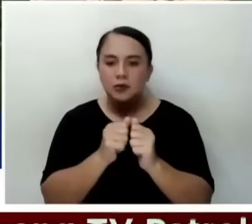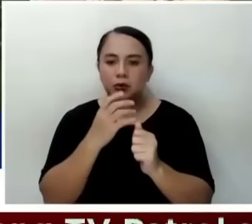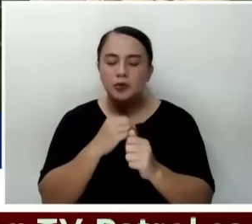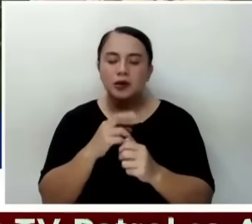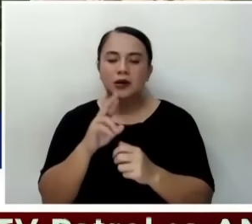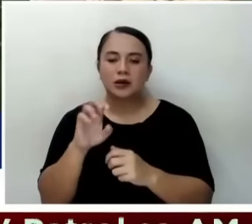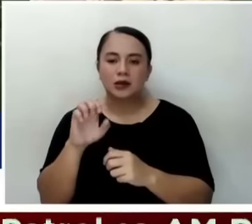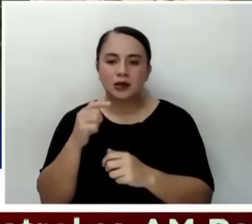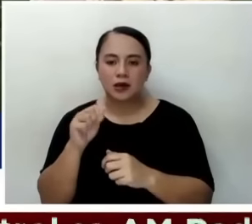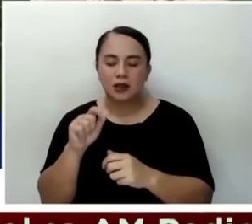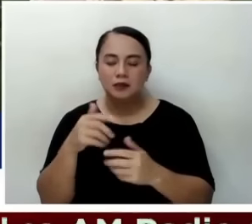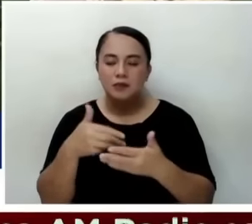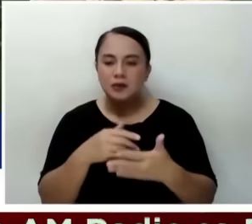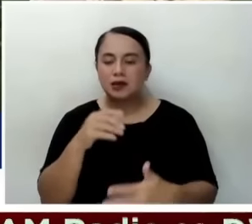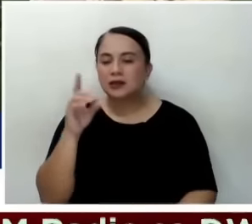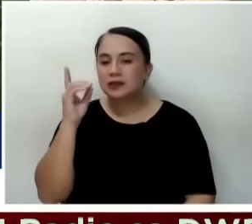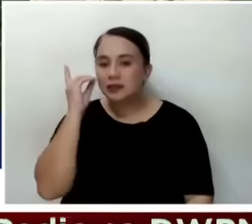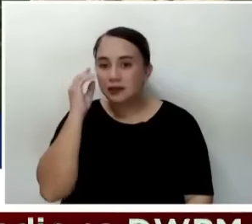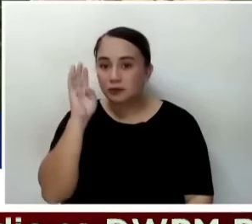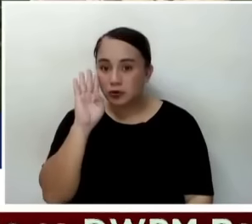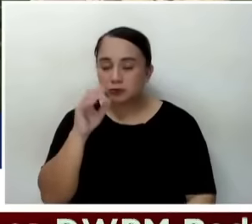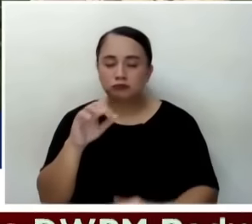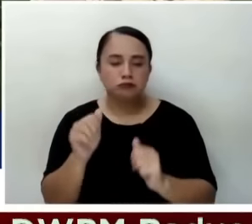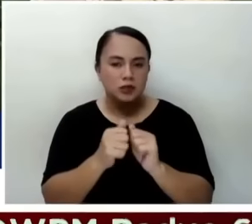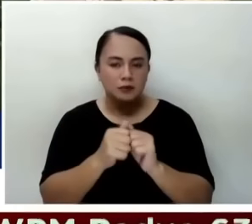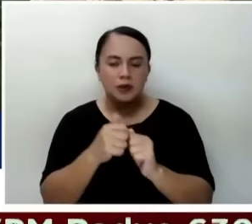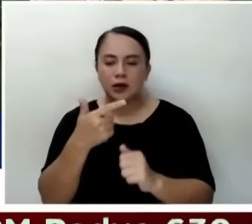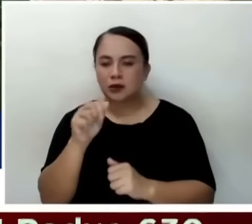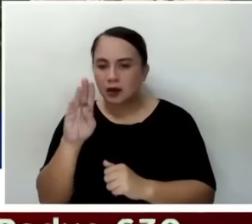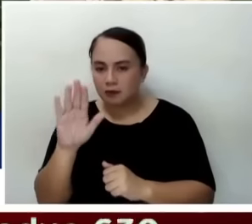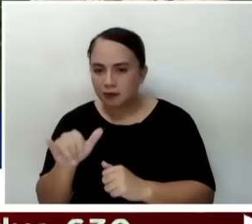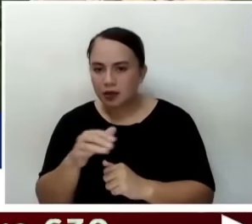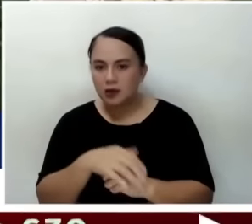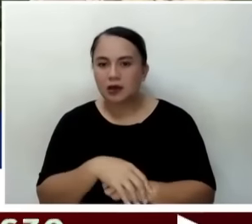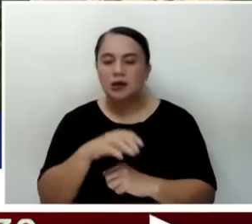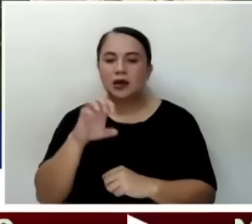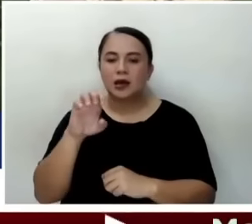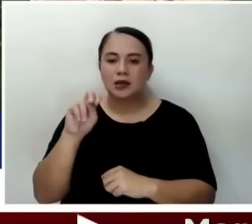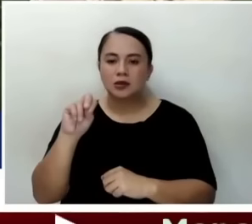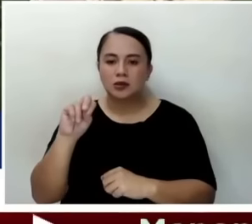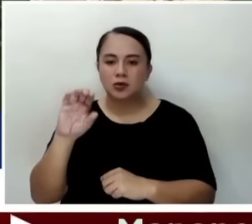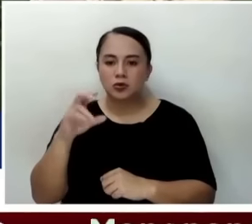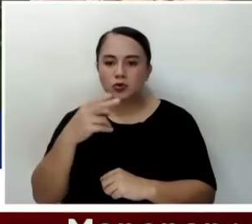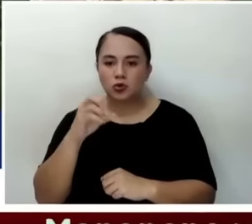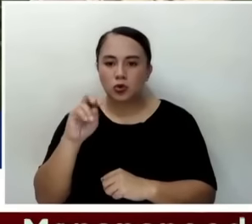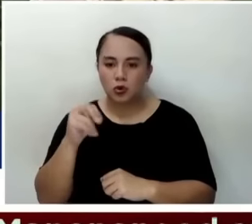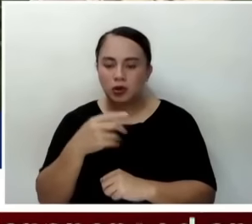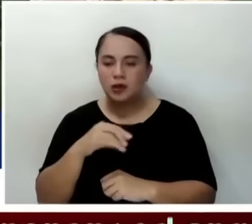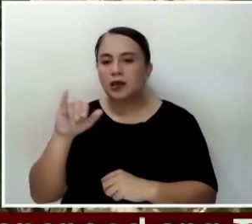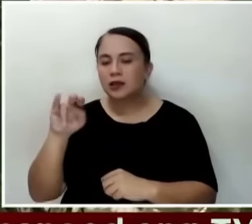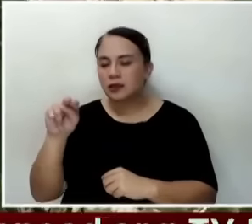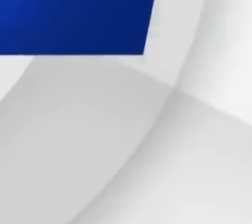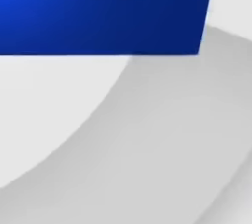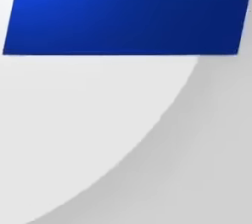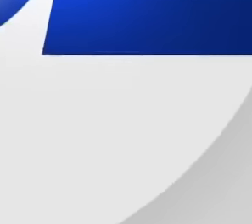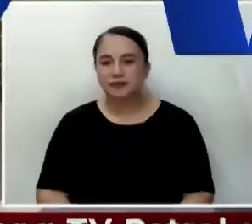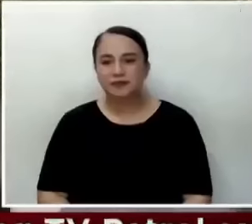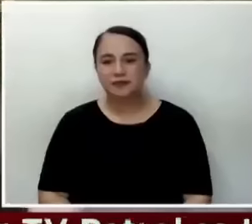si Dina Bonnevie at iba pang artista gaya ni Gabby Concepcion, Enchong D at Rina Raimundo.